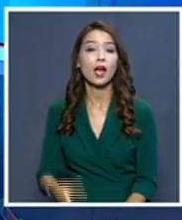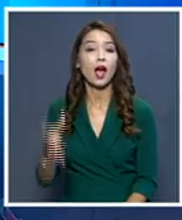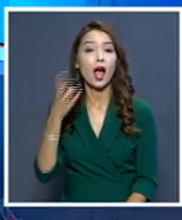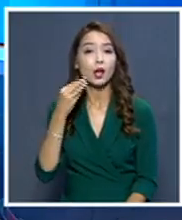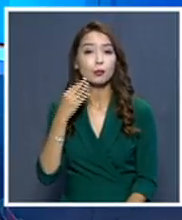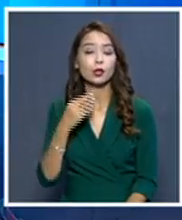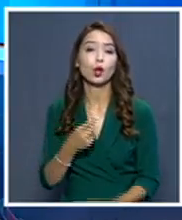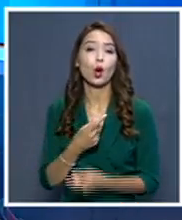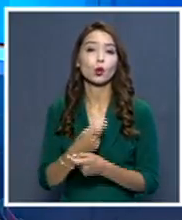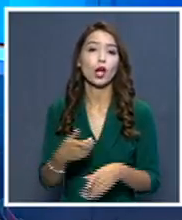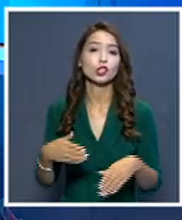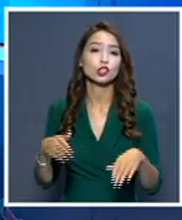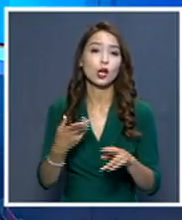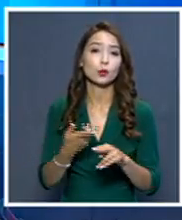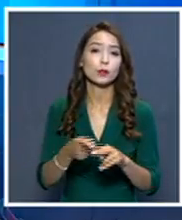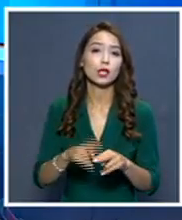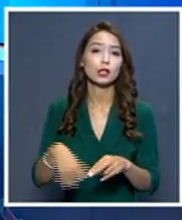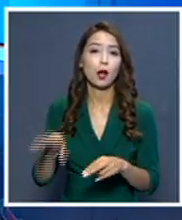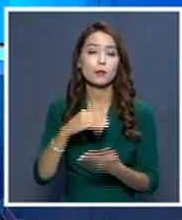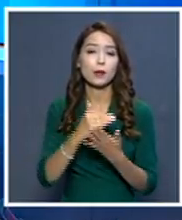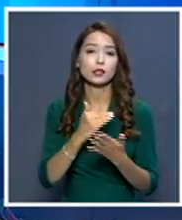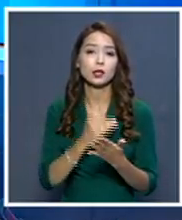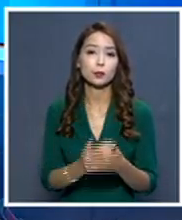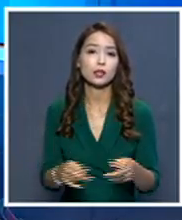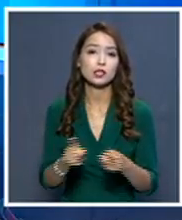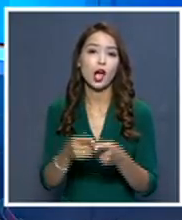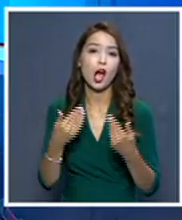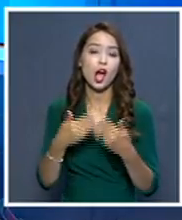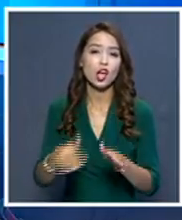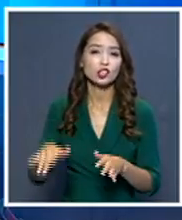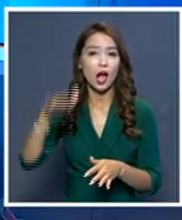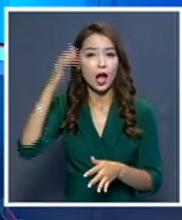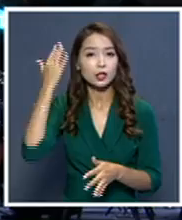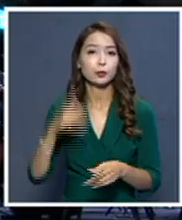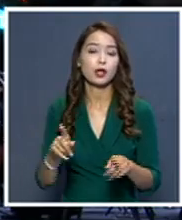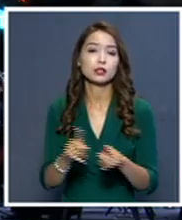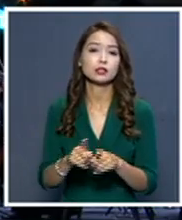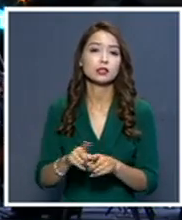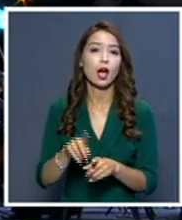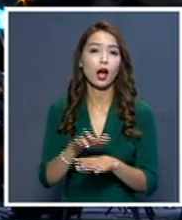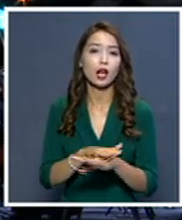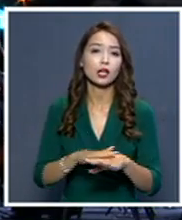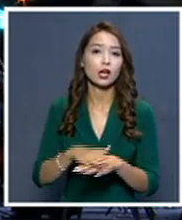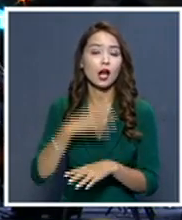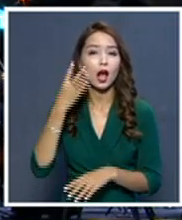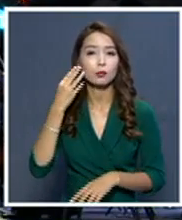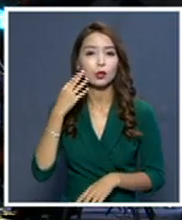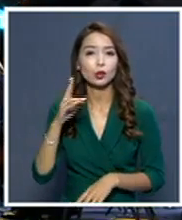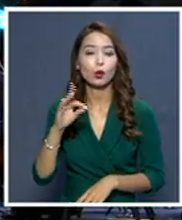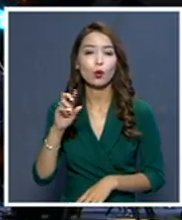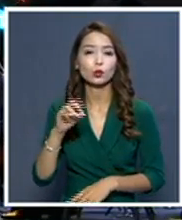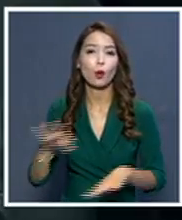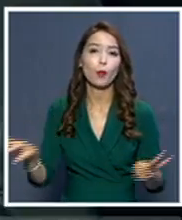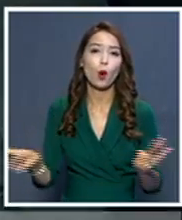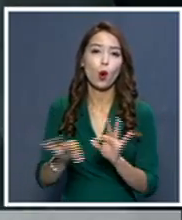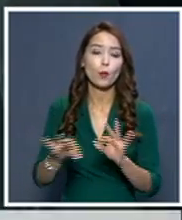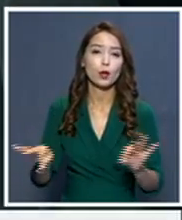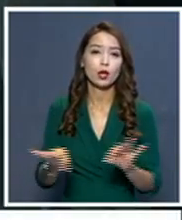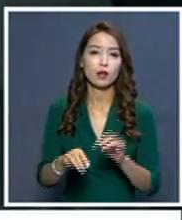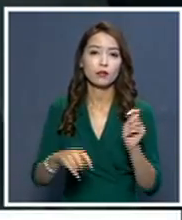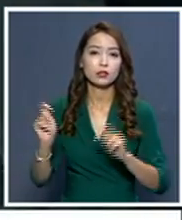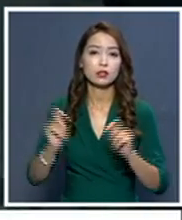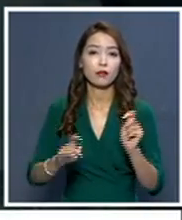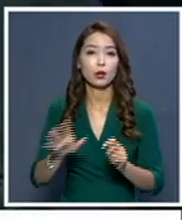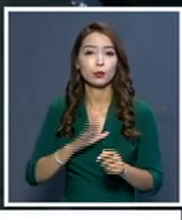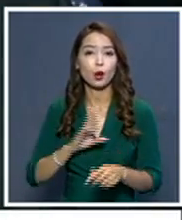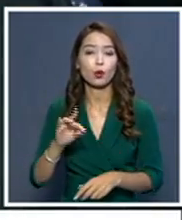Алматыда рухани жаңғыру бағдарламасы аясында ашық аспан астындағы халықаралық Алматы Көктөбе опера музыка фестивалі өтті. Көктөбе